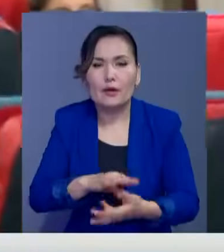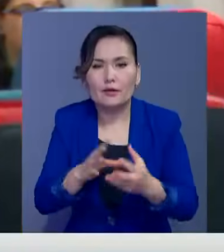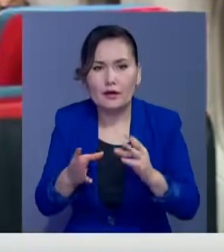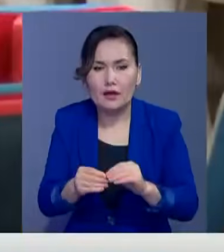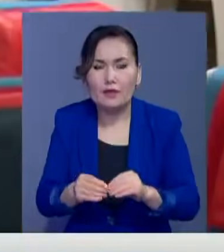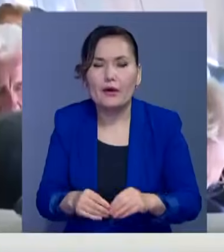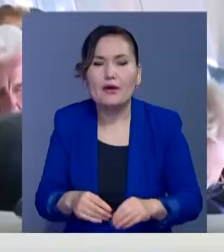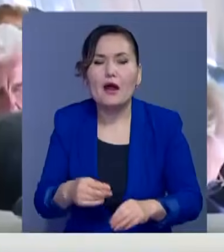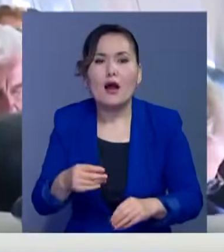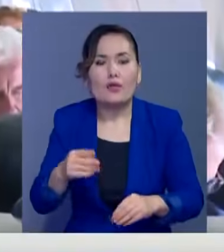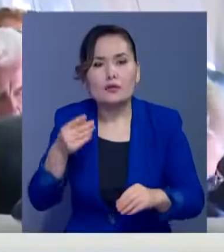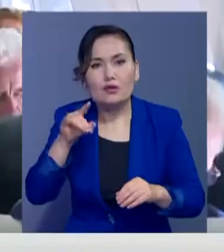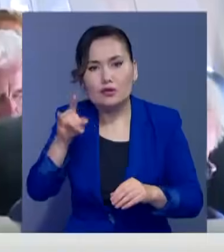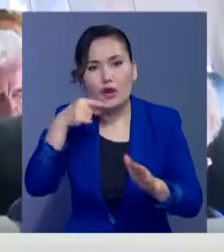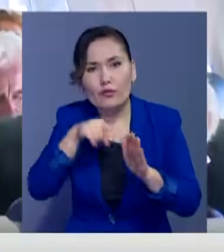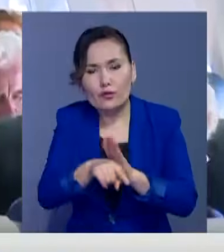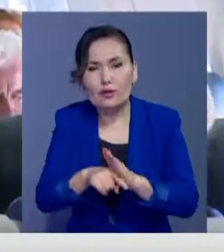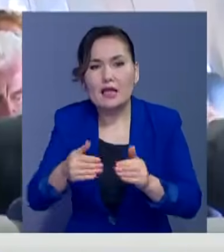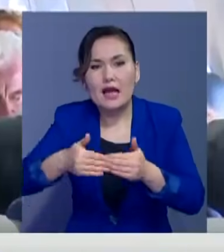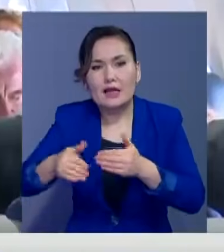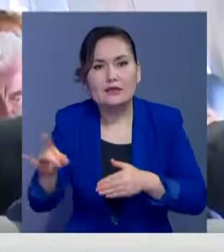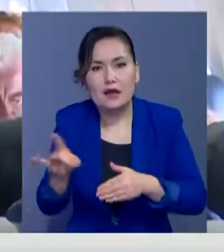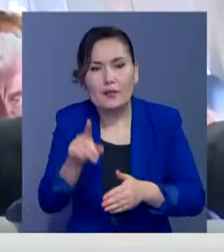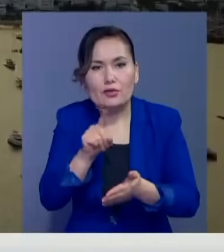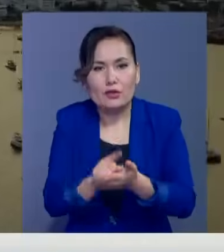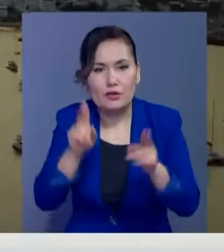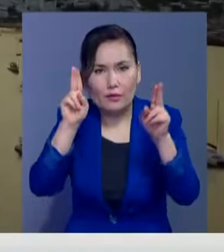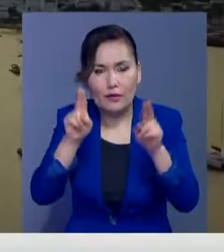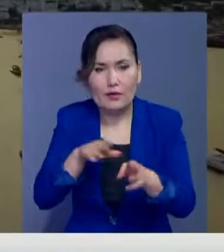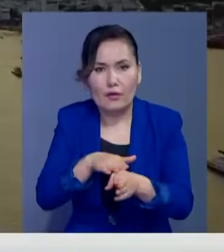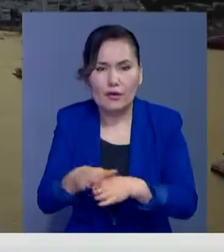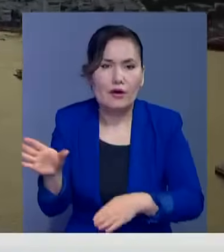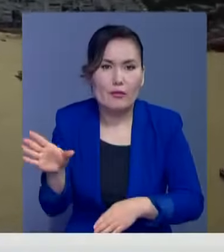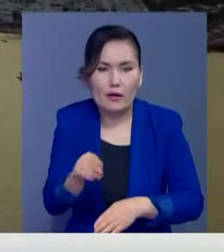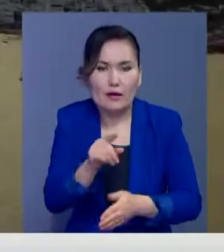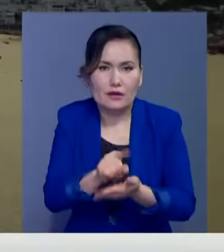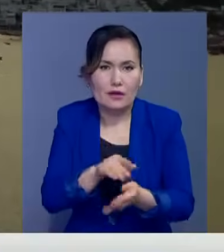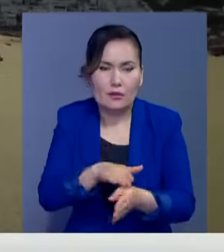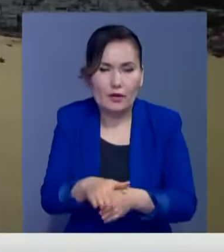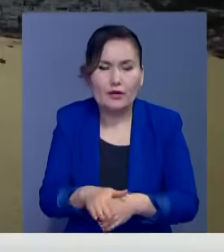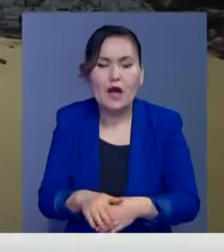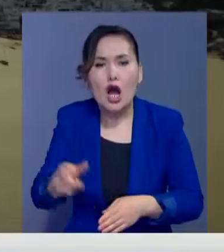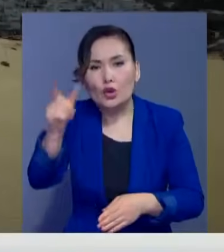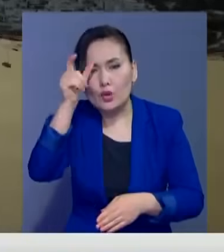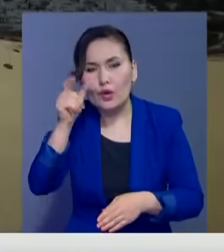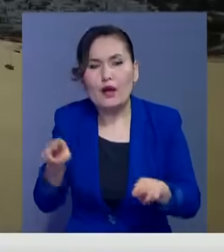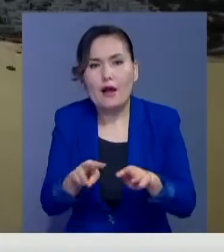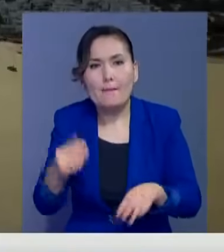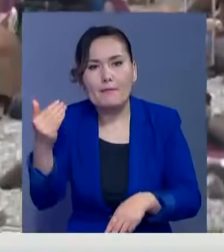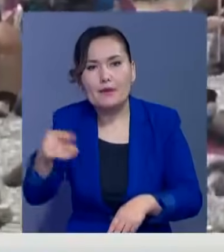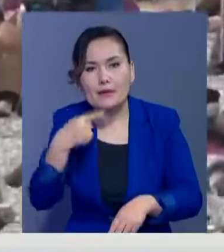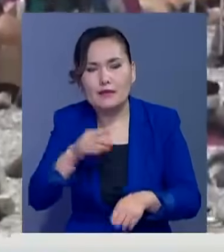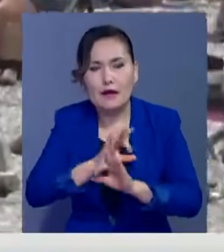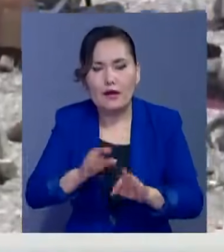ортасы бос болуы шарт. Басқа да көлік түрлерінде де дәл осындай талап қойылады. Елдің мәдениет және туризм министрі Мехмет